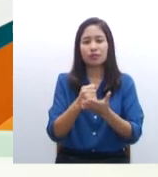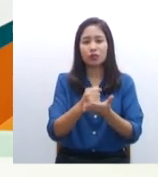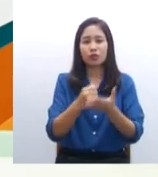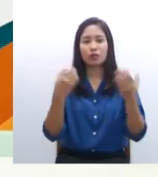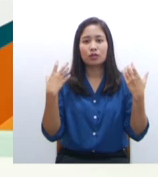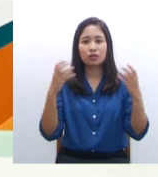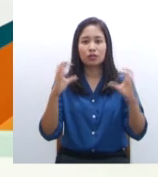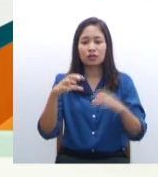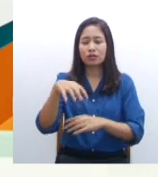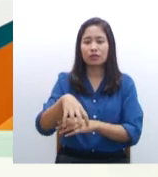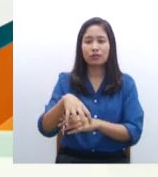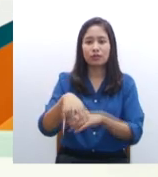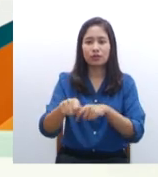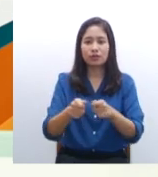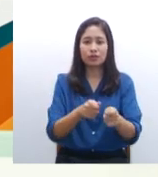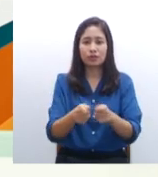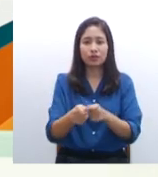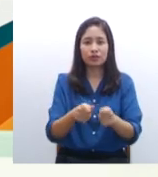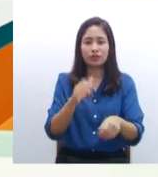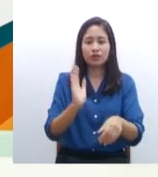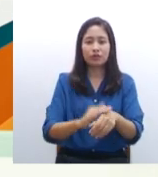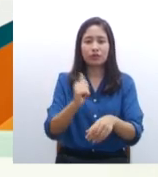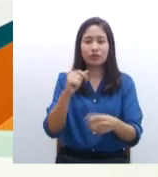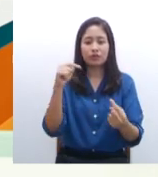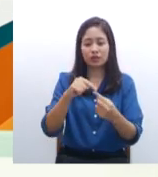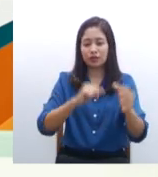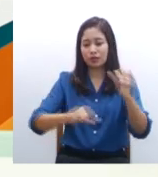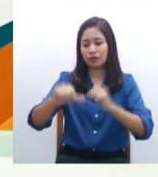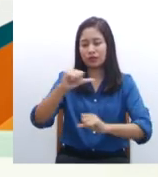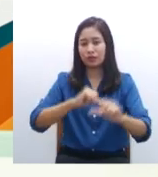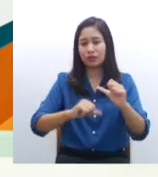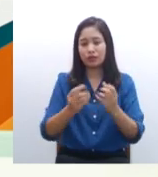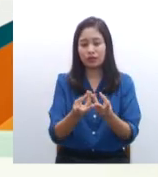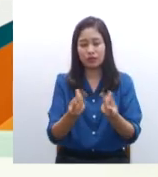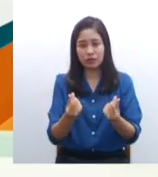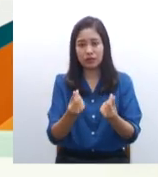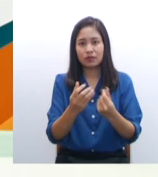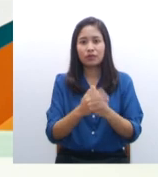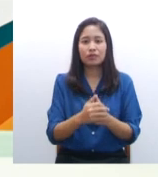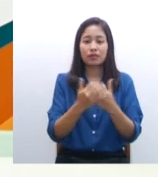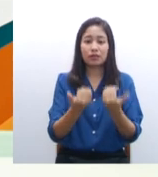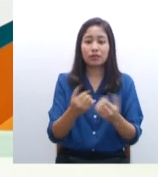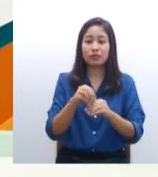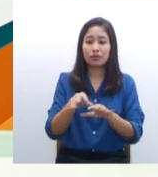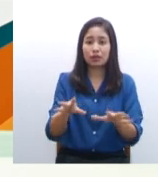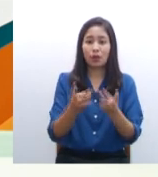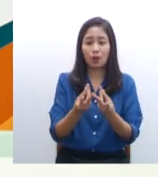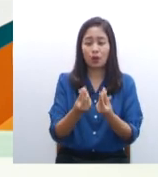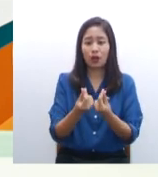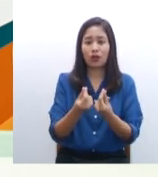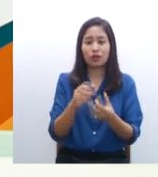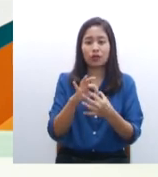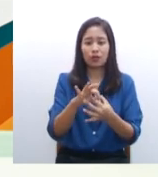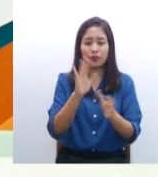การสำนักบริหารงานความเป็นเลิศด้านวิทยาศาสตร์ศึกษานะครับที่วันนี้มาชี้แจงรายละเอียดการรับนัก